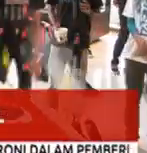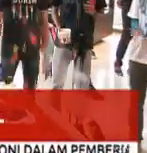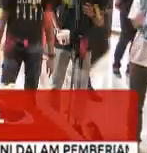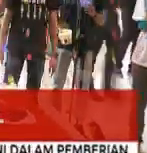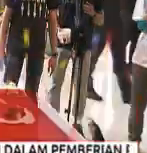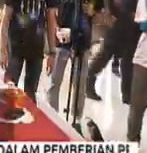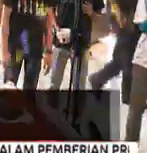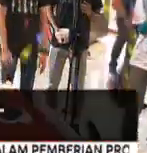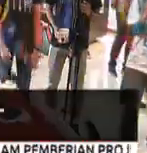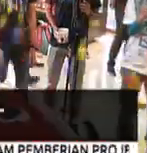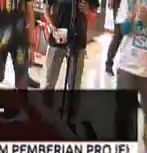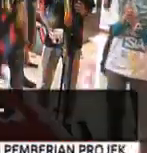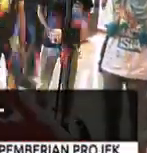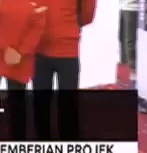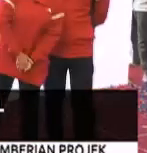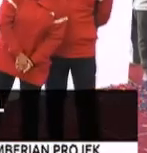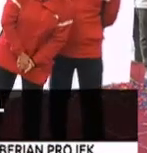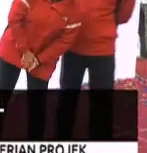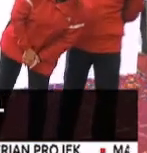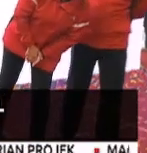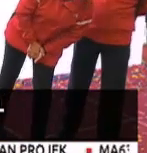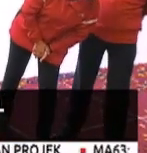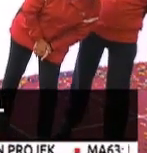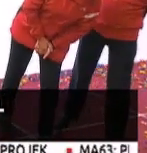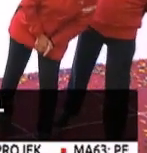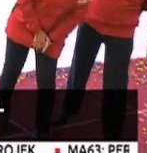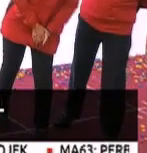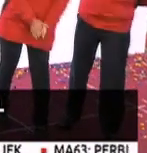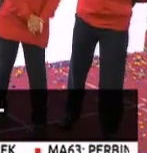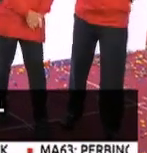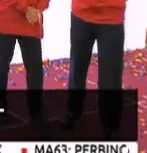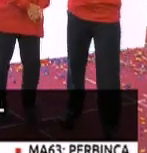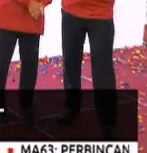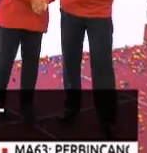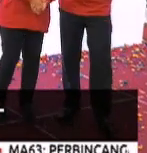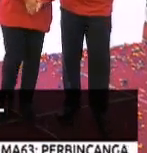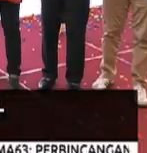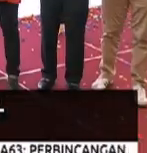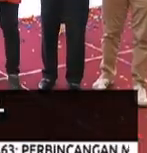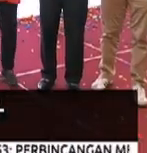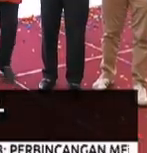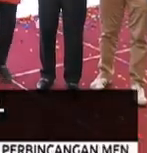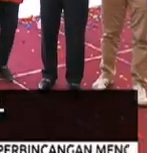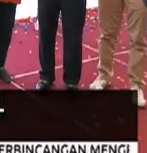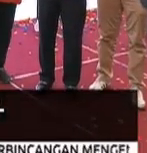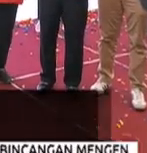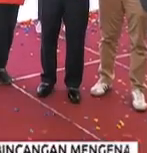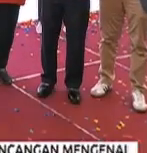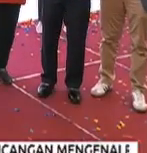Orang ramai dijemput sertai sambutan Bulan Sukan Negara Sabtu ini.